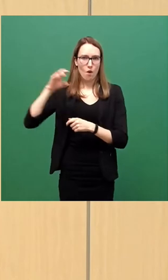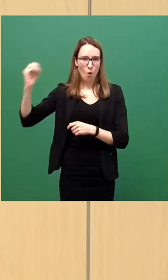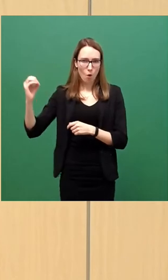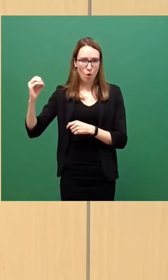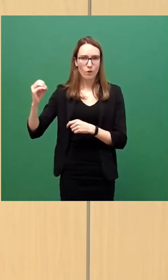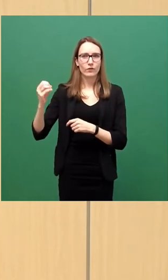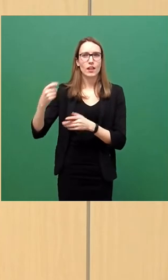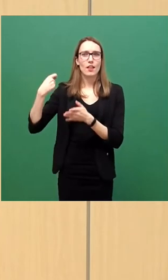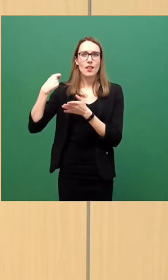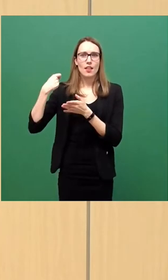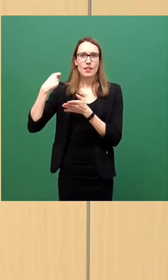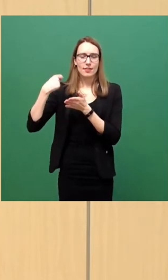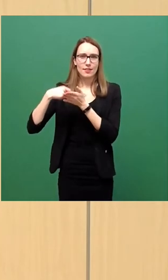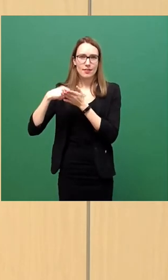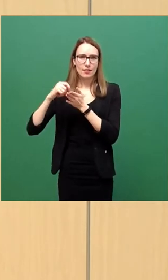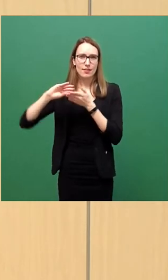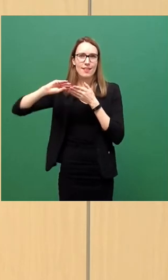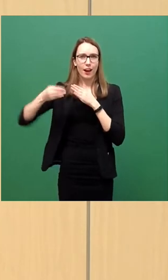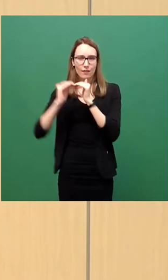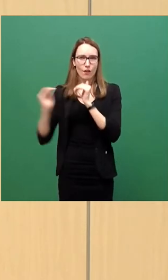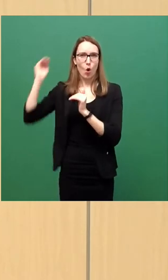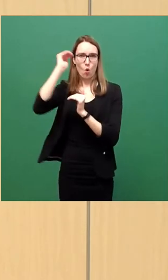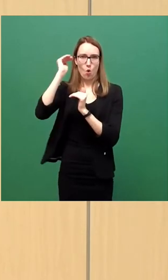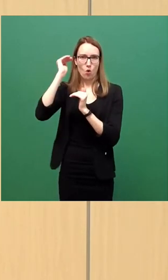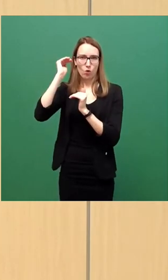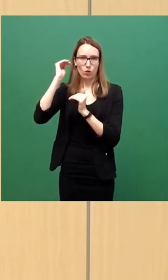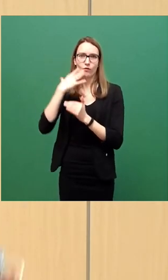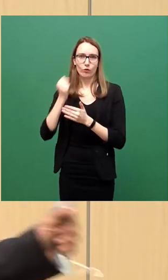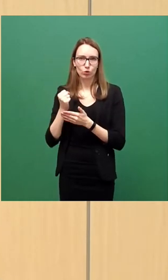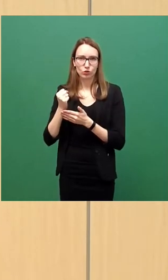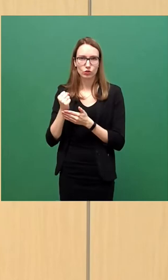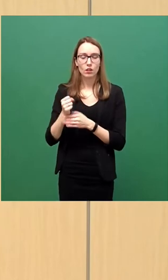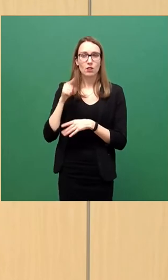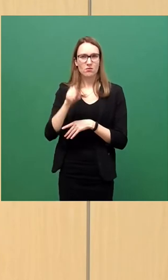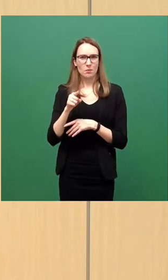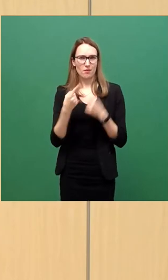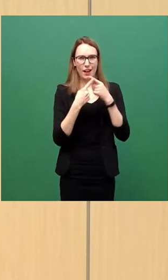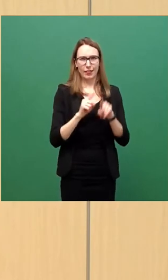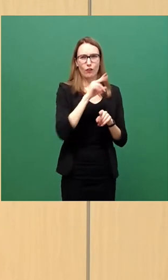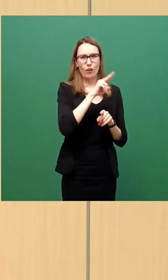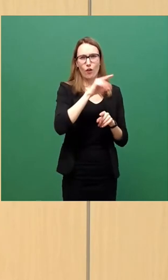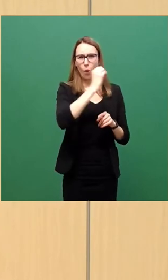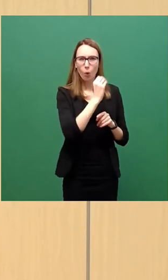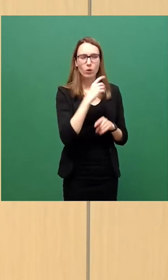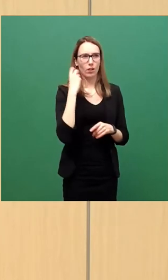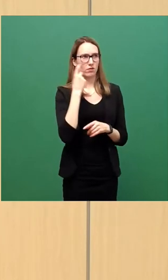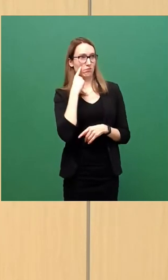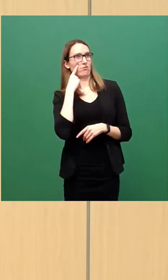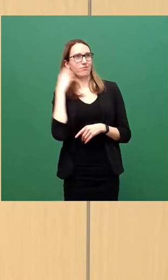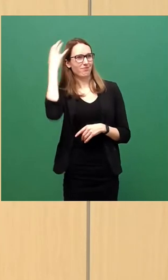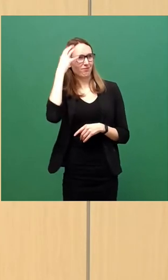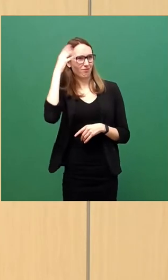Ne? Von diesem Problem, davon träumt der VVO oder davon träumen andere Landkreise, was wir hier